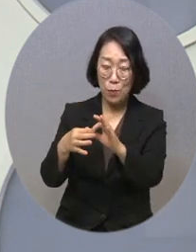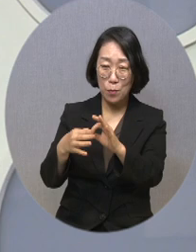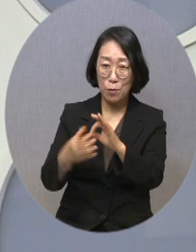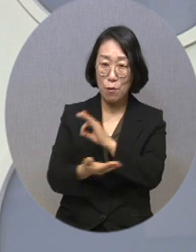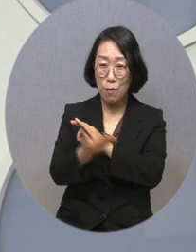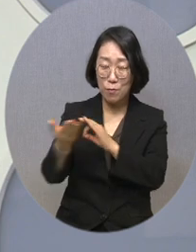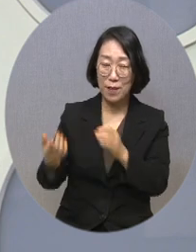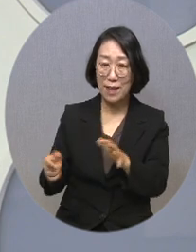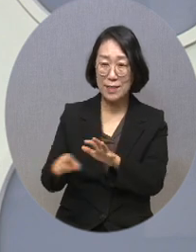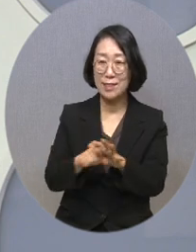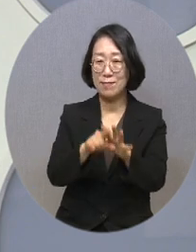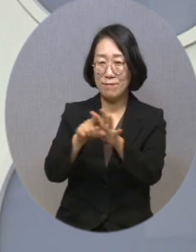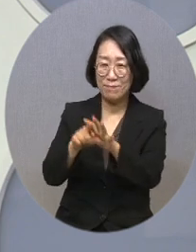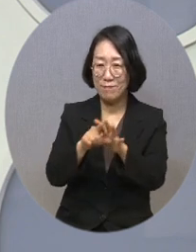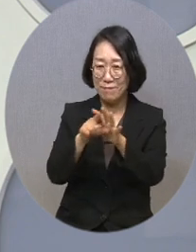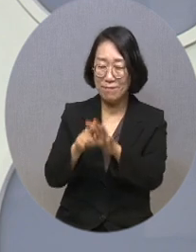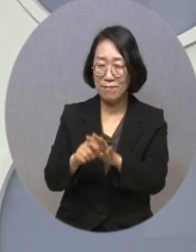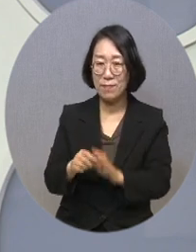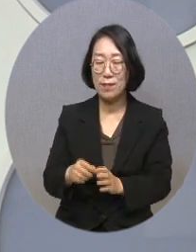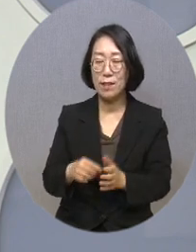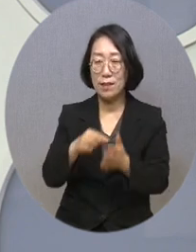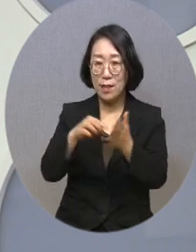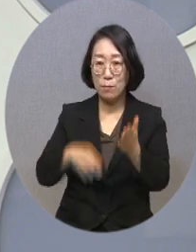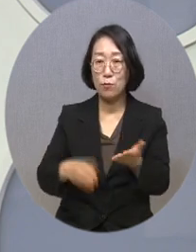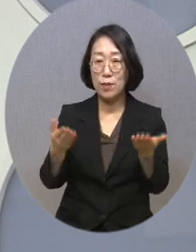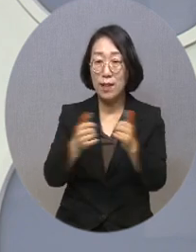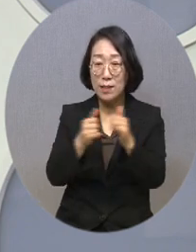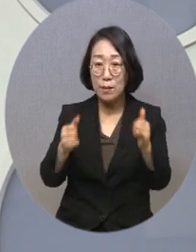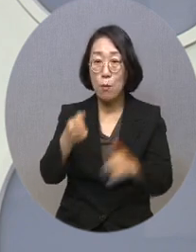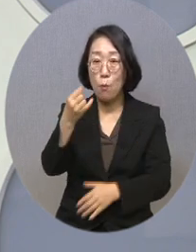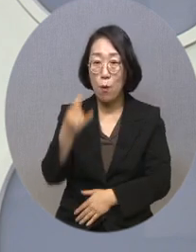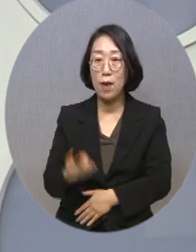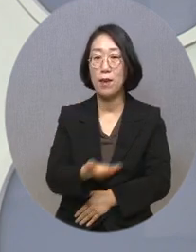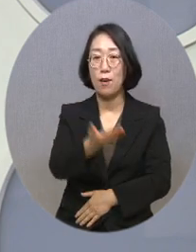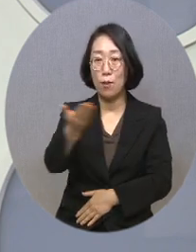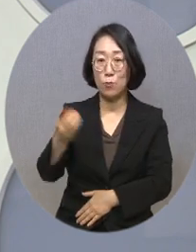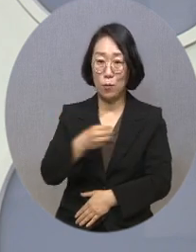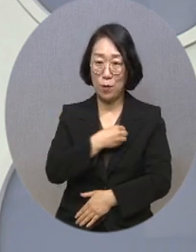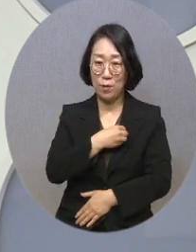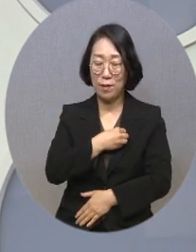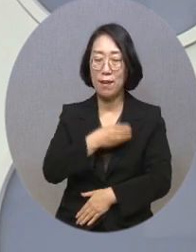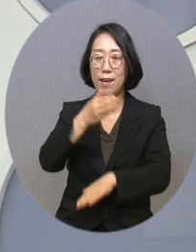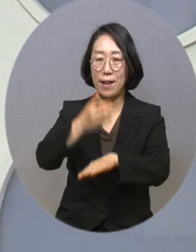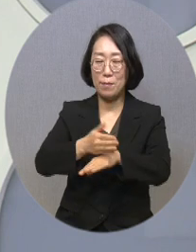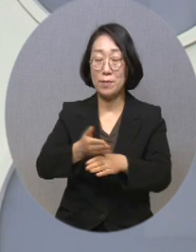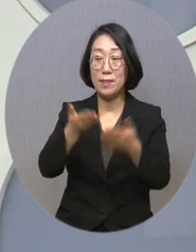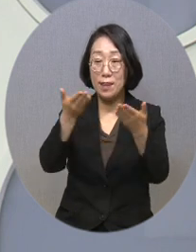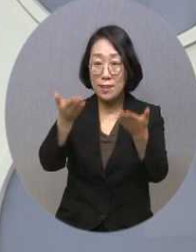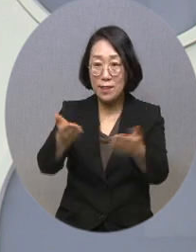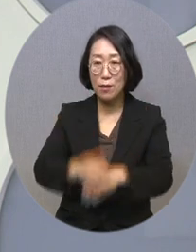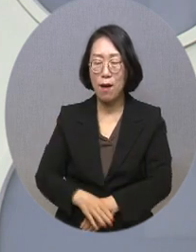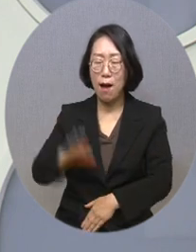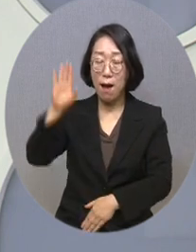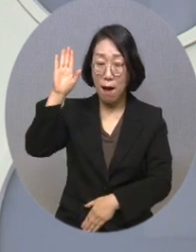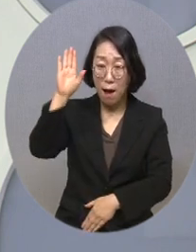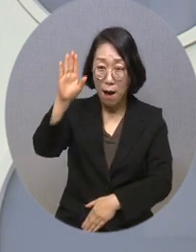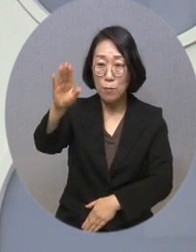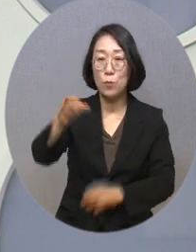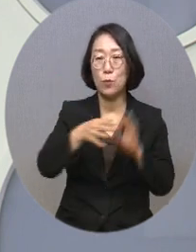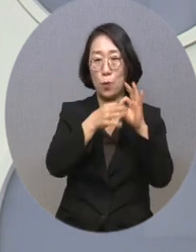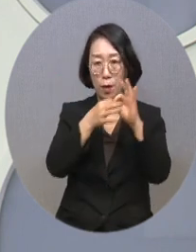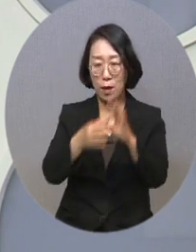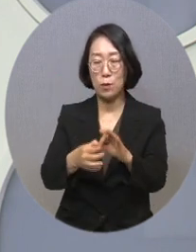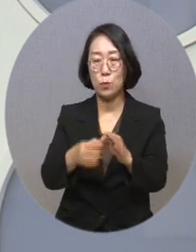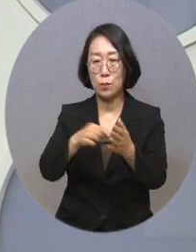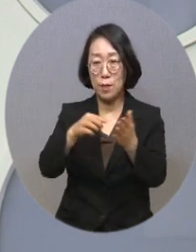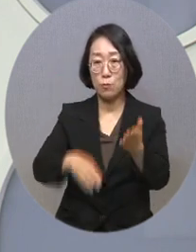해주신 우리 한국세무사회 회원 여러분께 우선 감사를 드리고 앞으로도 우리